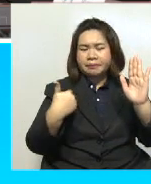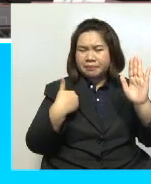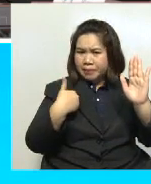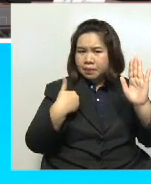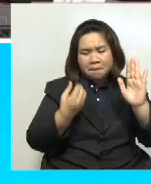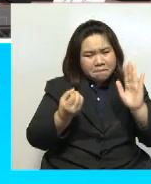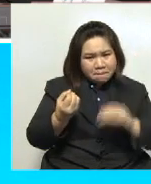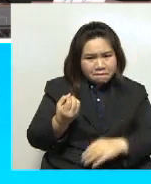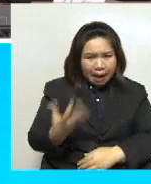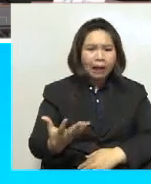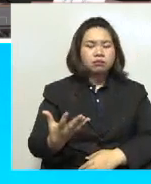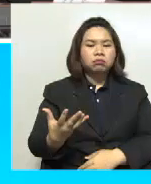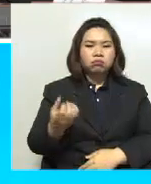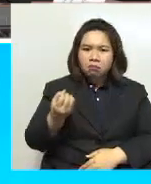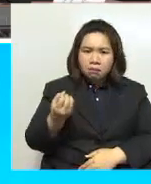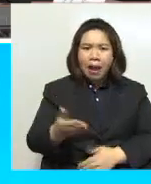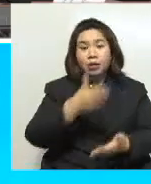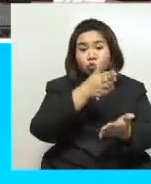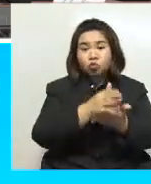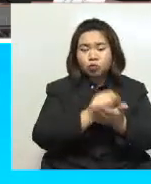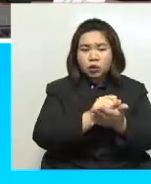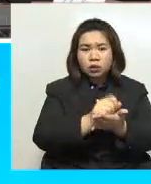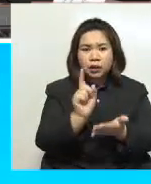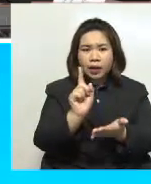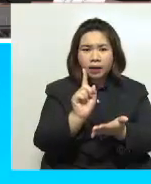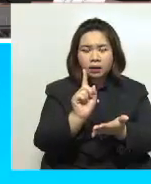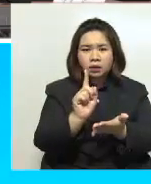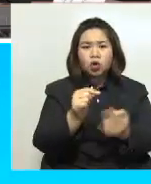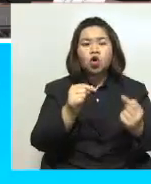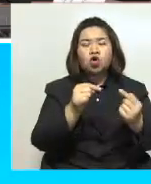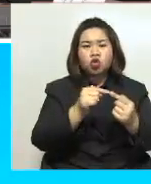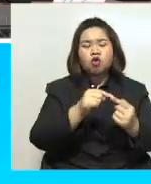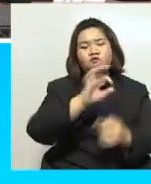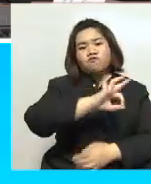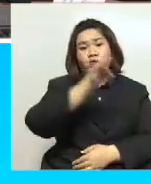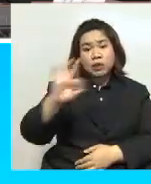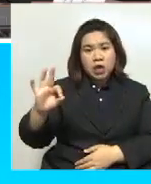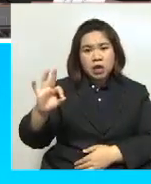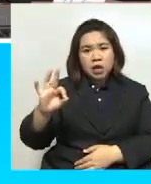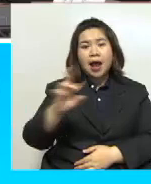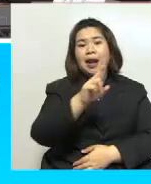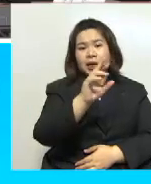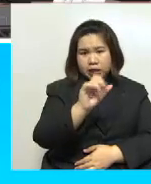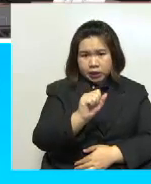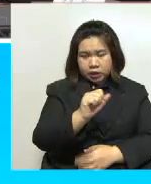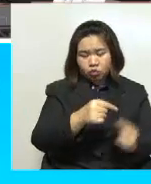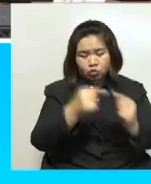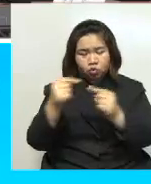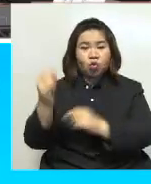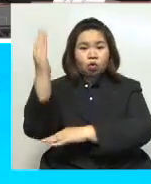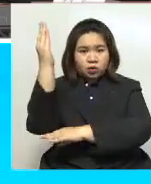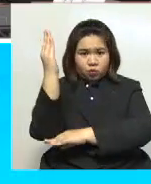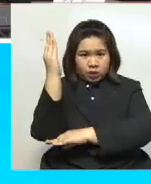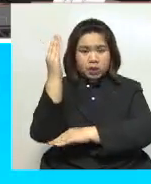ากรถมากก็คือจากฟิวเจอร์พาร์ครังสิตมาอนุสาวรีย์ชัยครับและอีกส่วนหนึ่ง